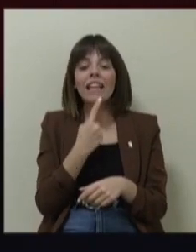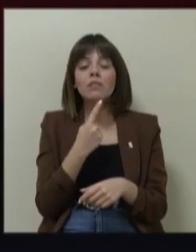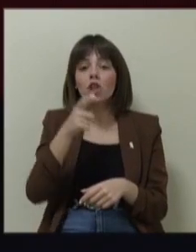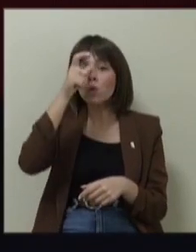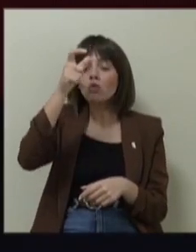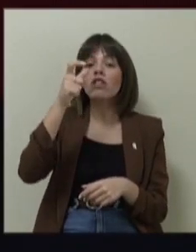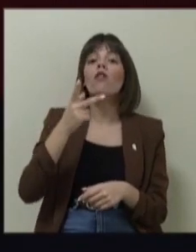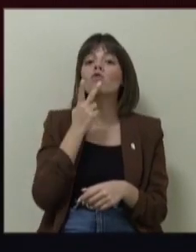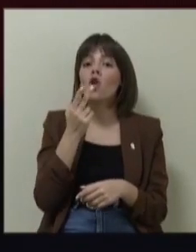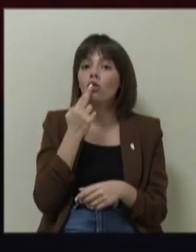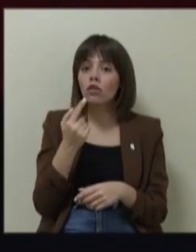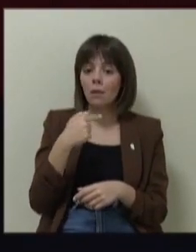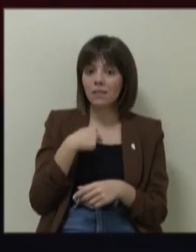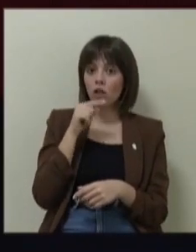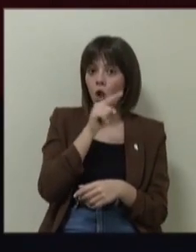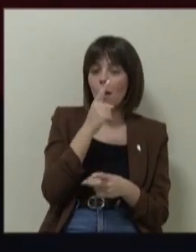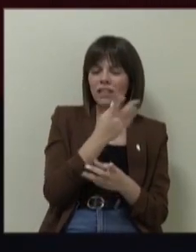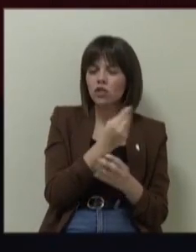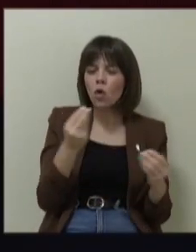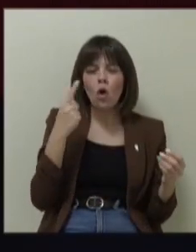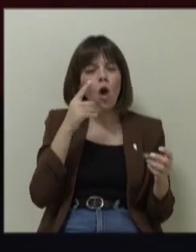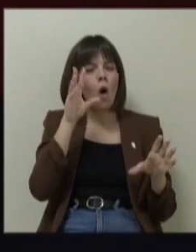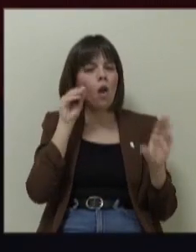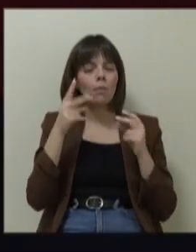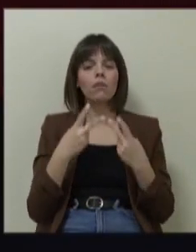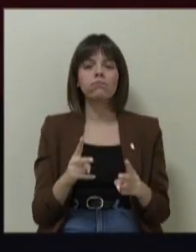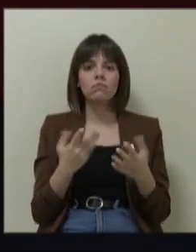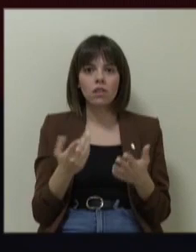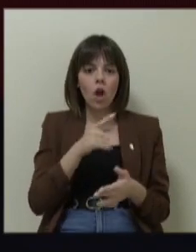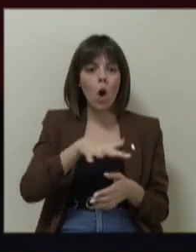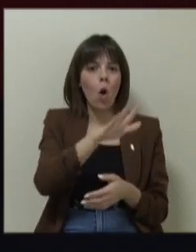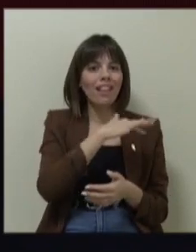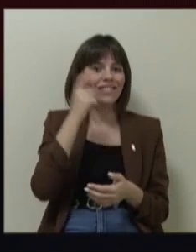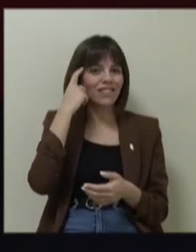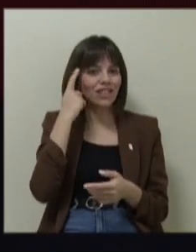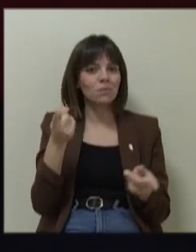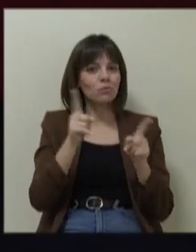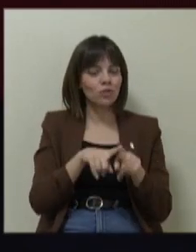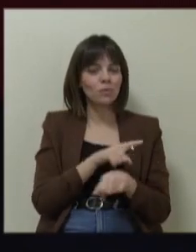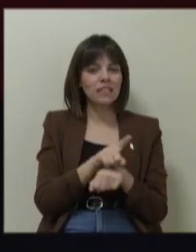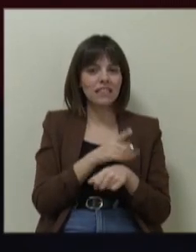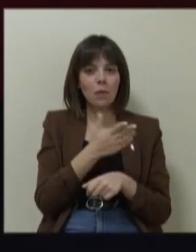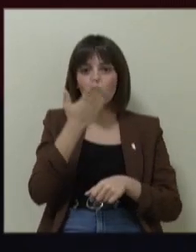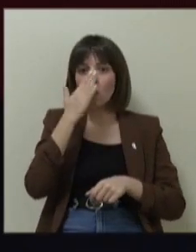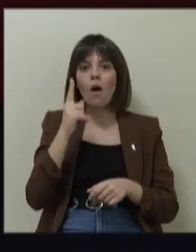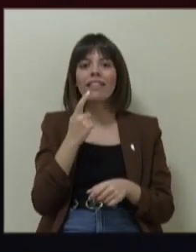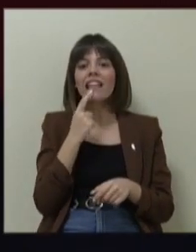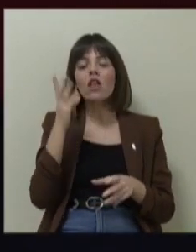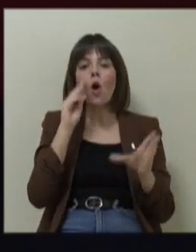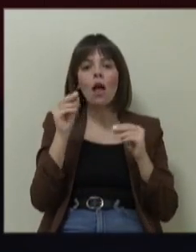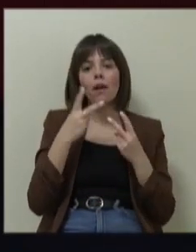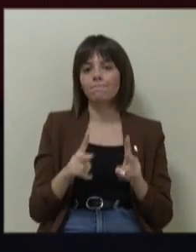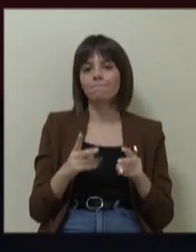konuşuyorlar ve biz onlardan birçok şeyi öğrenebiliyoruz. Onlarla tanıştığımızda, buluştuğumuzda doğanın dilini